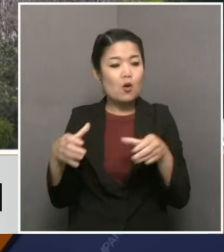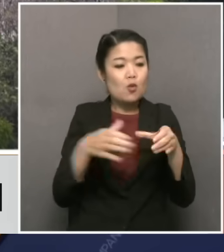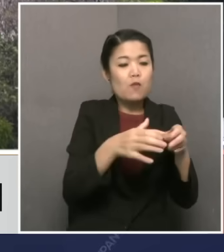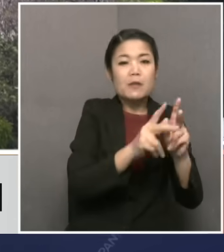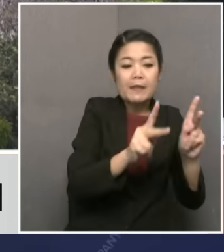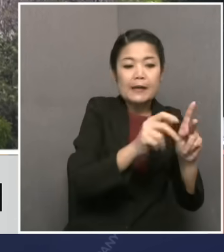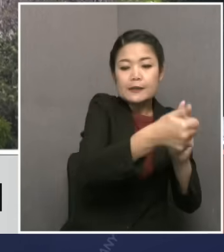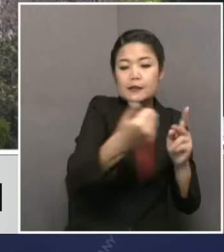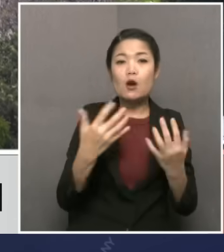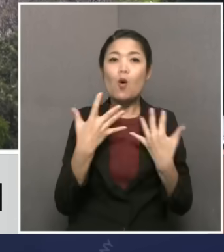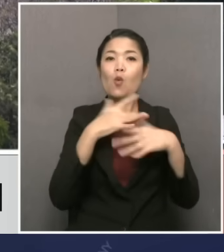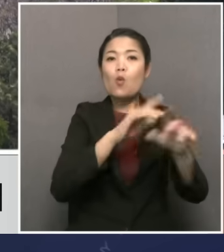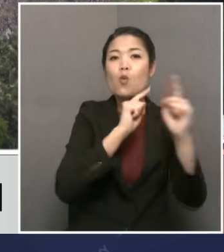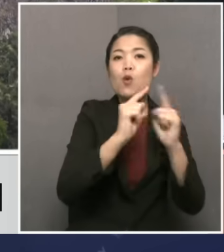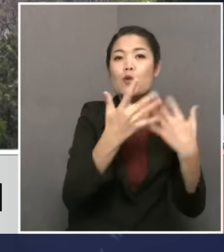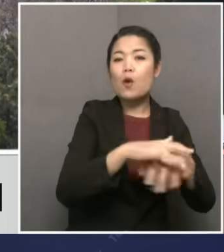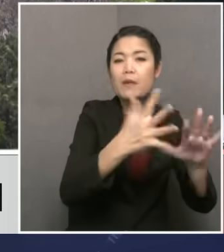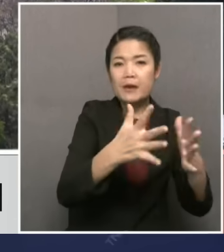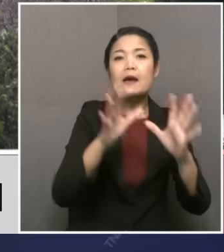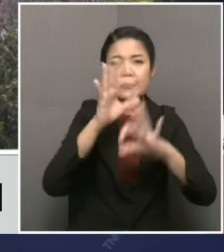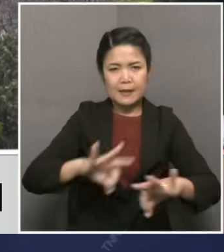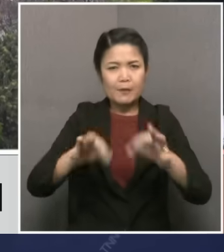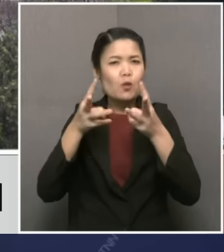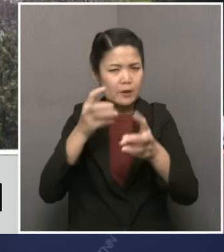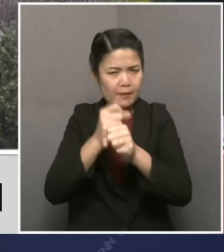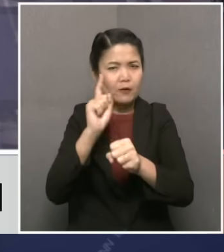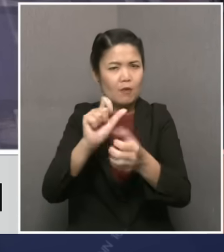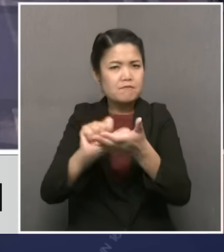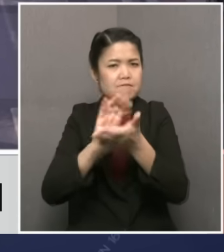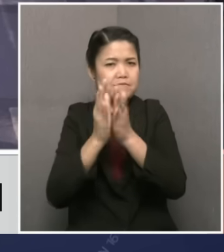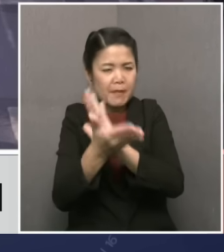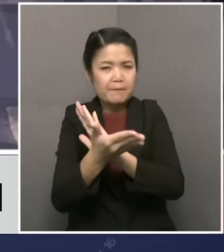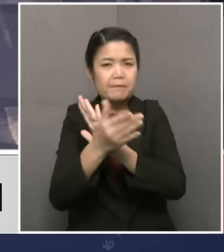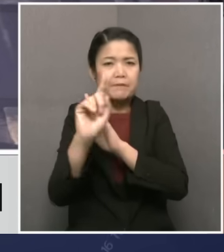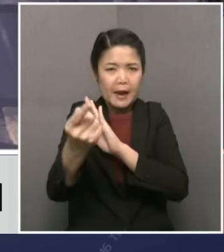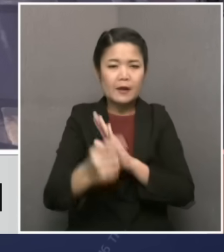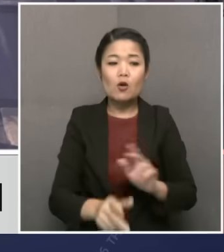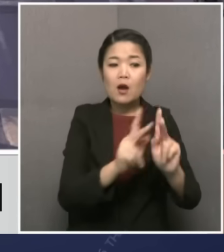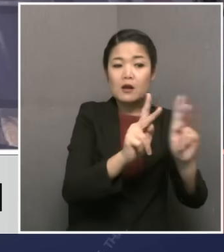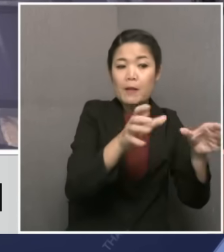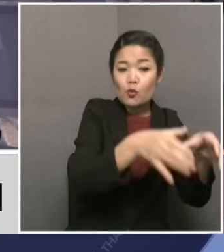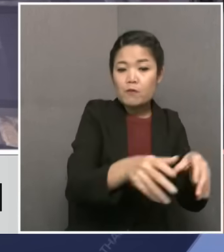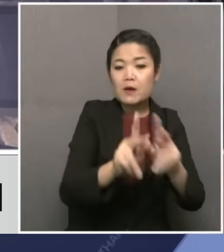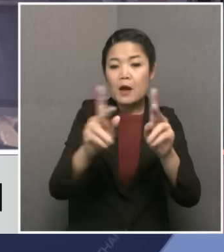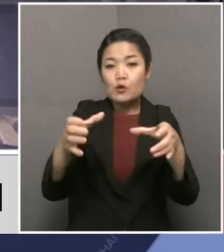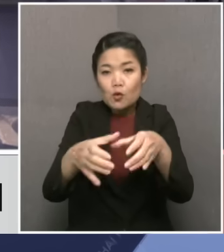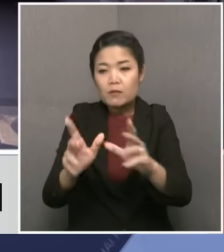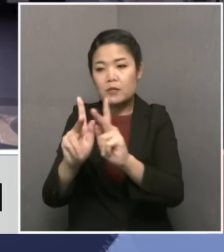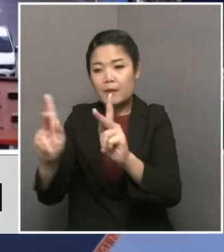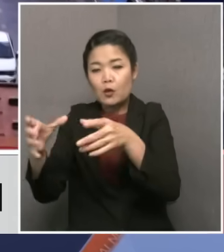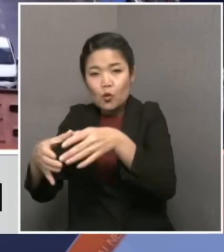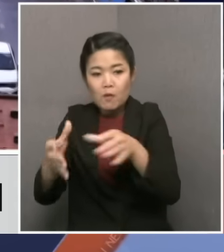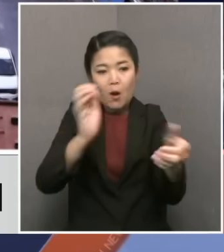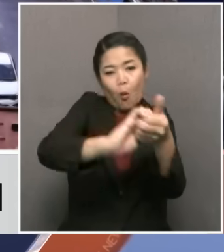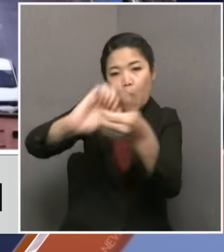กเห็นไหมนั่นแสดงเห็นว่าเราต้องปรับวิธีการทำงานอ่ะต้องบูรณาการกันระหว่างกรรมการไม่คุยกันแต่จะทำให้เป้าหมายมันได้